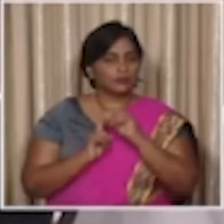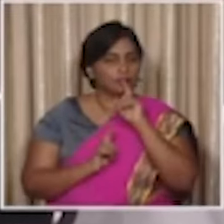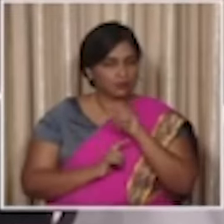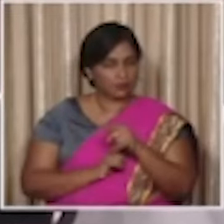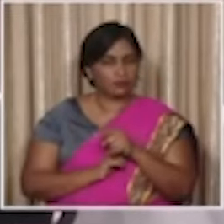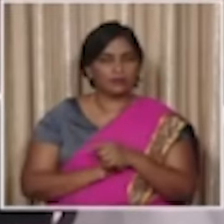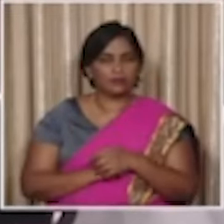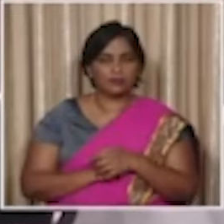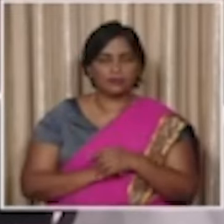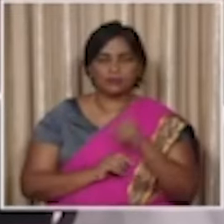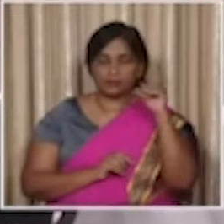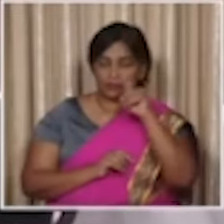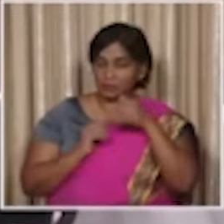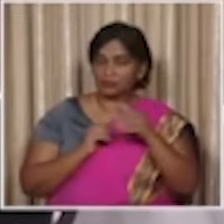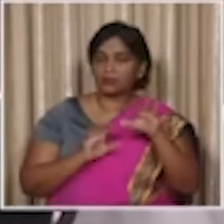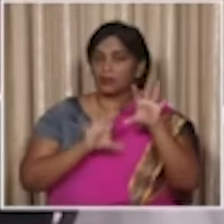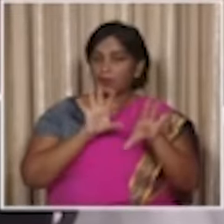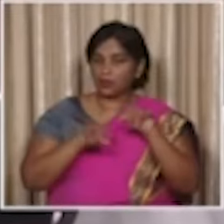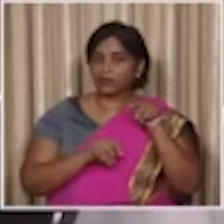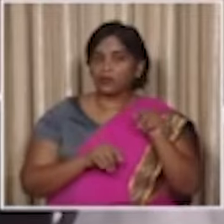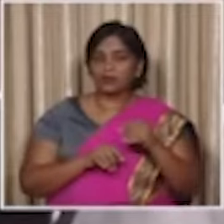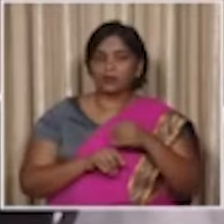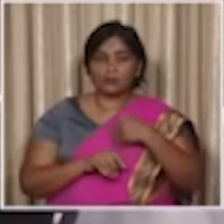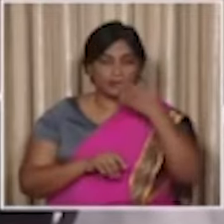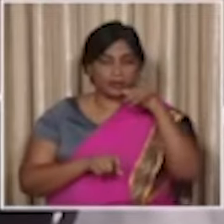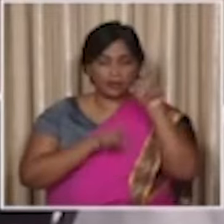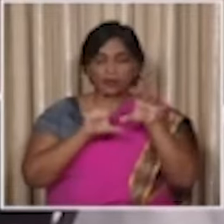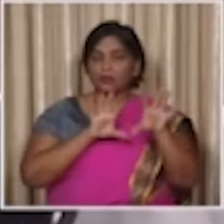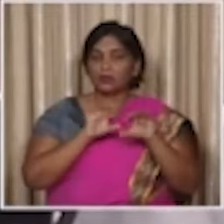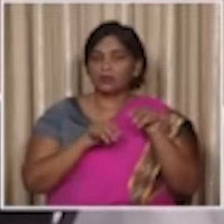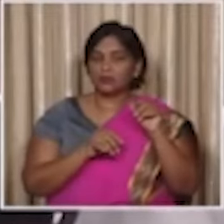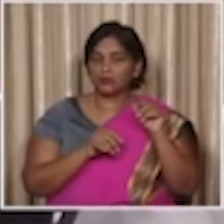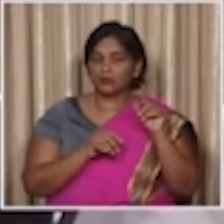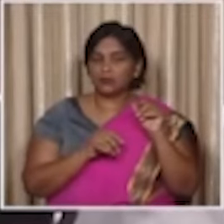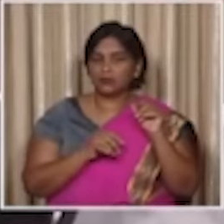වගේම පළවෙනි වටේදී තෝරාගත්ත සුදුසන් තෝරා ගැනීමේදී